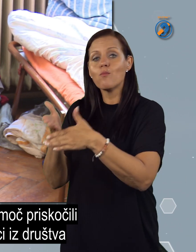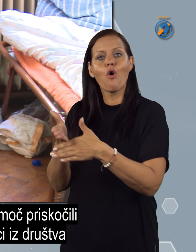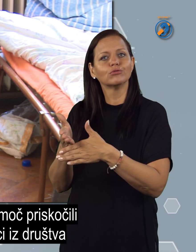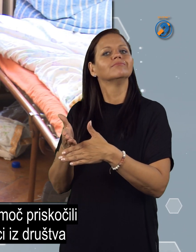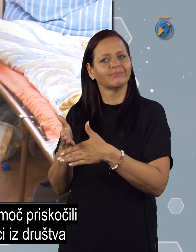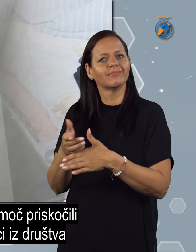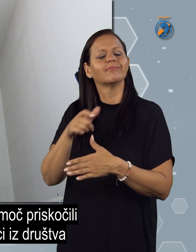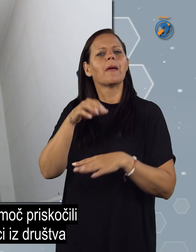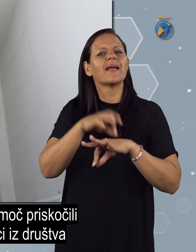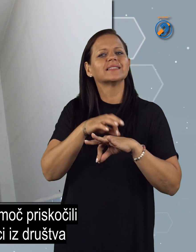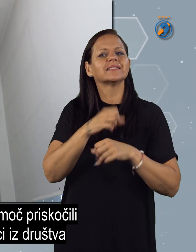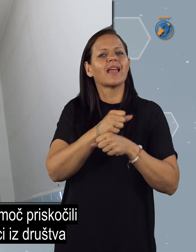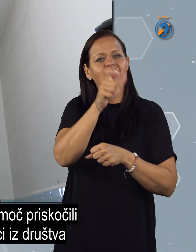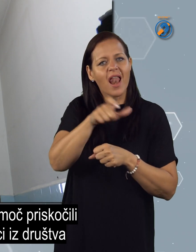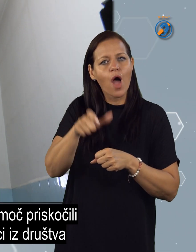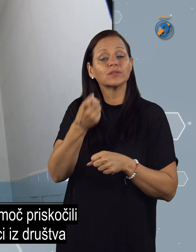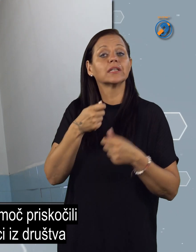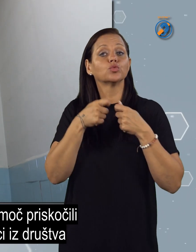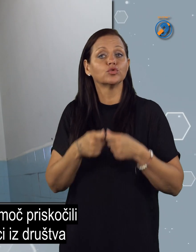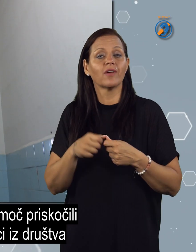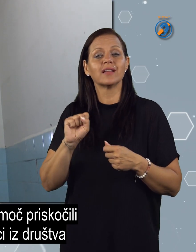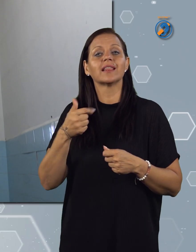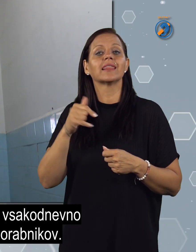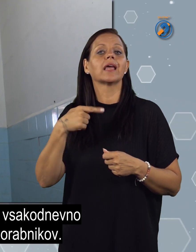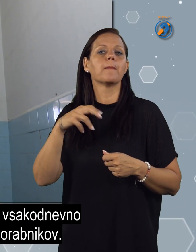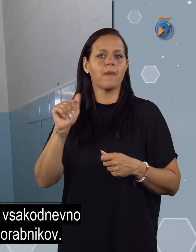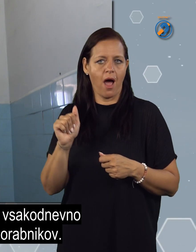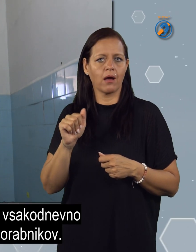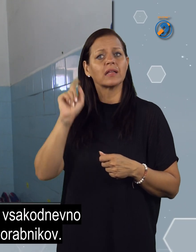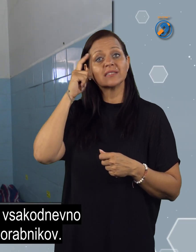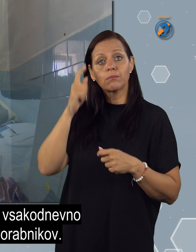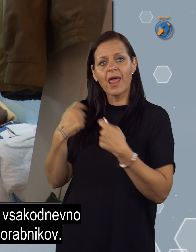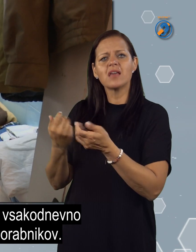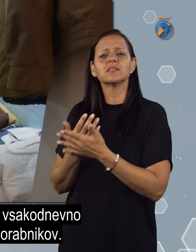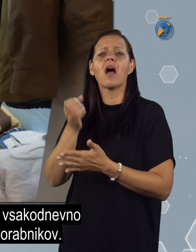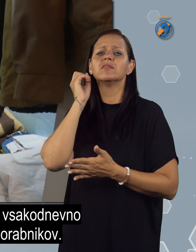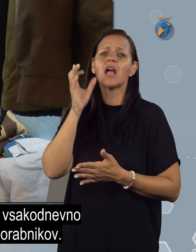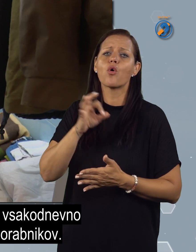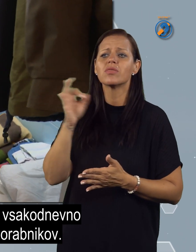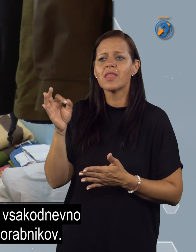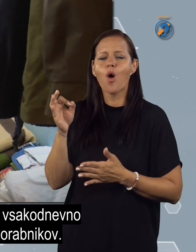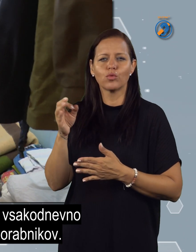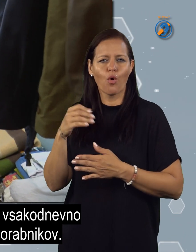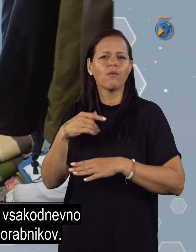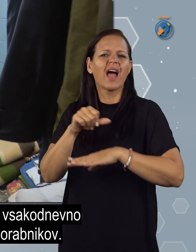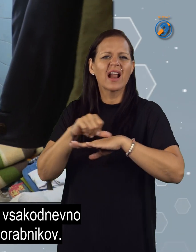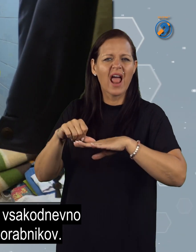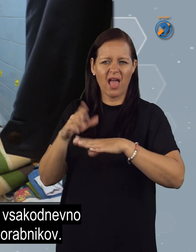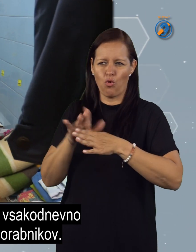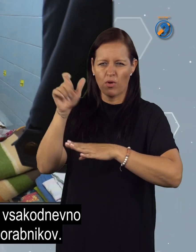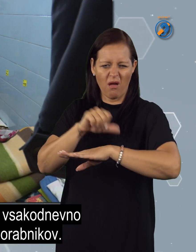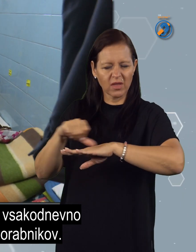Prav tako so na pomoč priskočili medicinski delavci iz društva Stigma in skrbeli za vsakodnevno previjanje